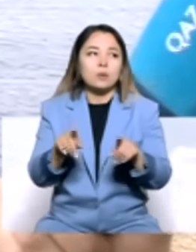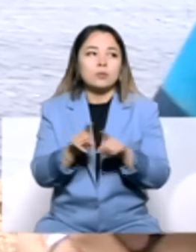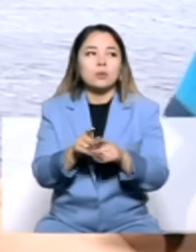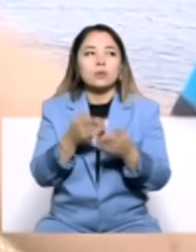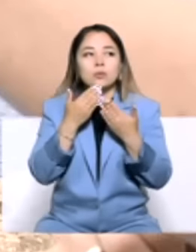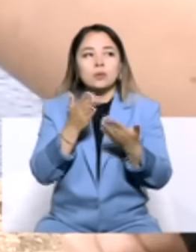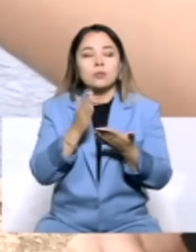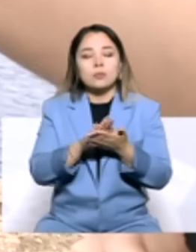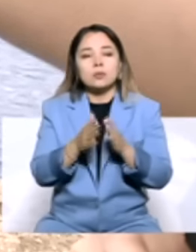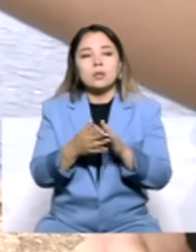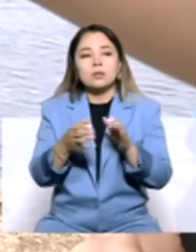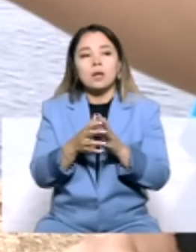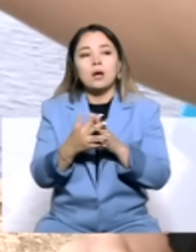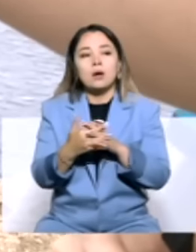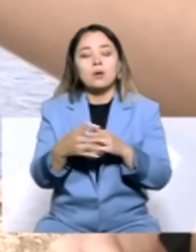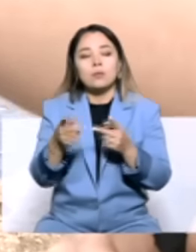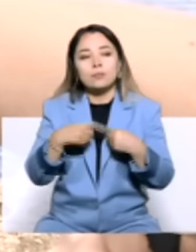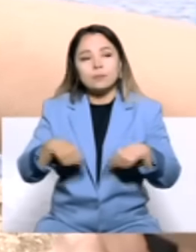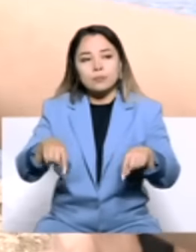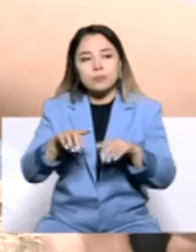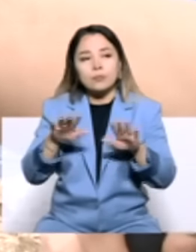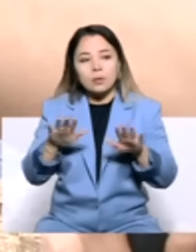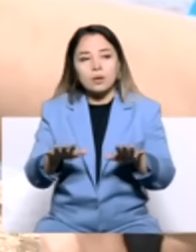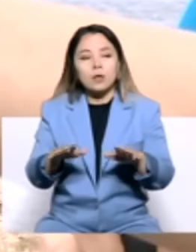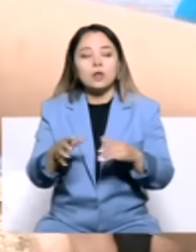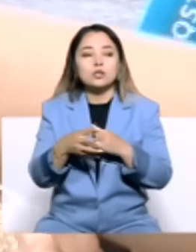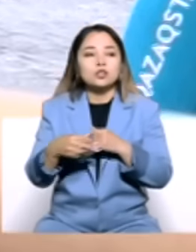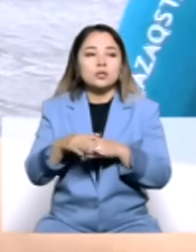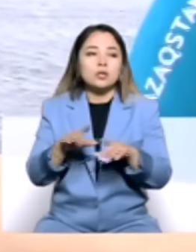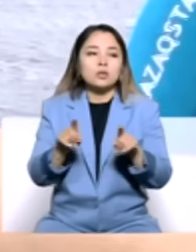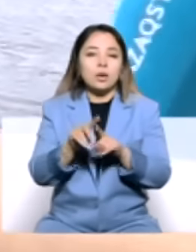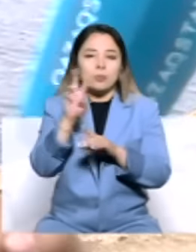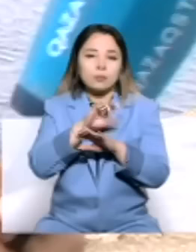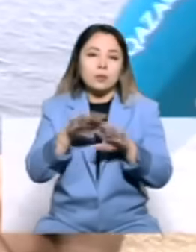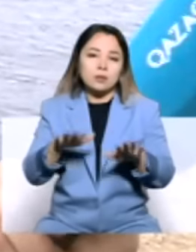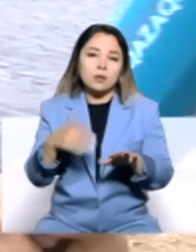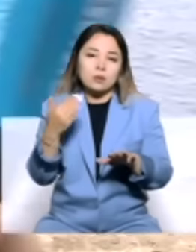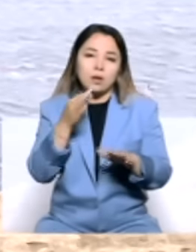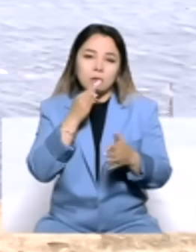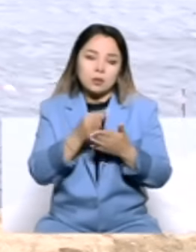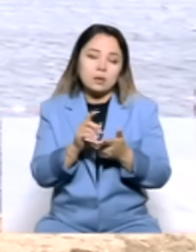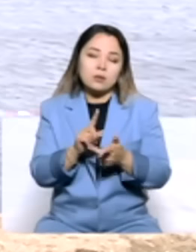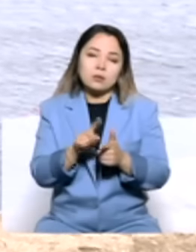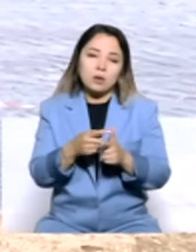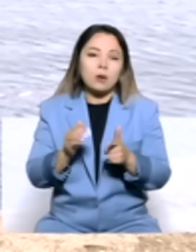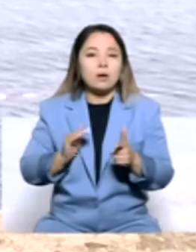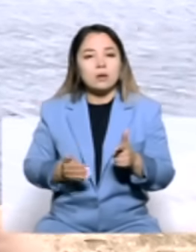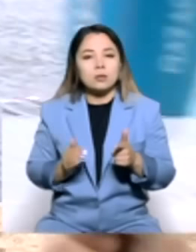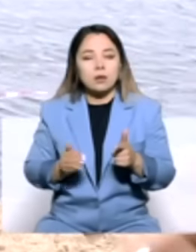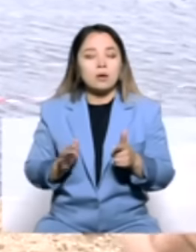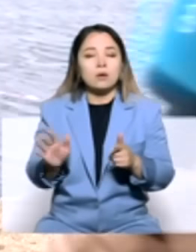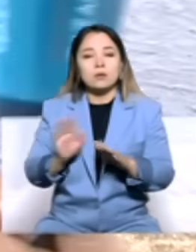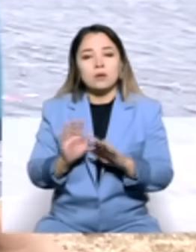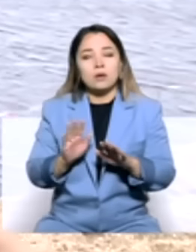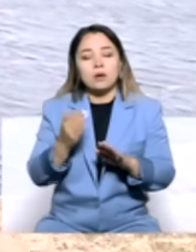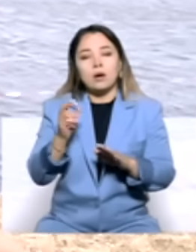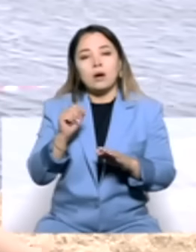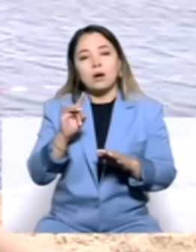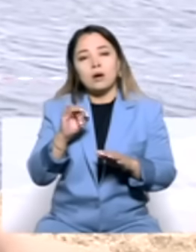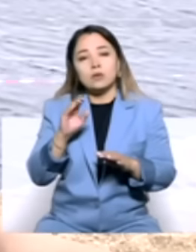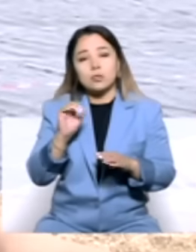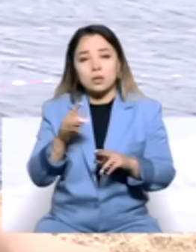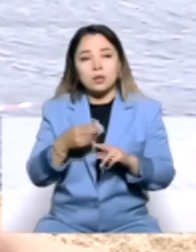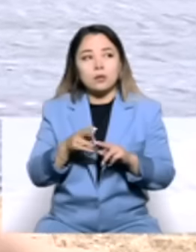Мынау жалпы ауылдың айналасының жері ол мемлекеттің меншігінде ме, ешкімге берілмеген бе? Ауыл Қаражар ауылының